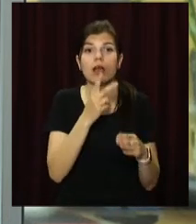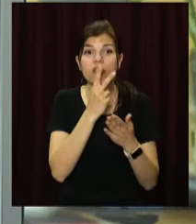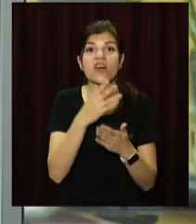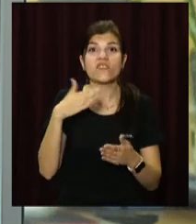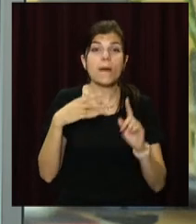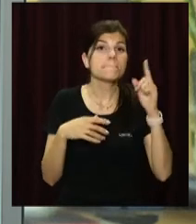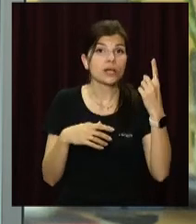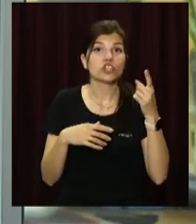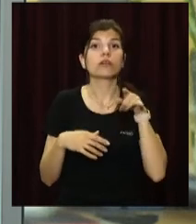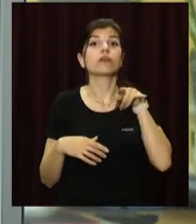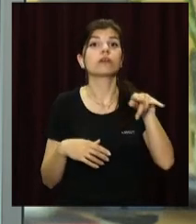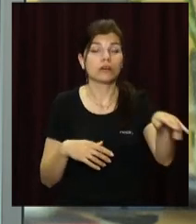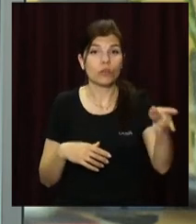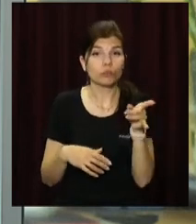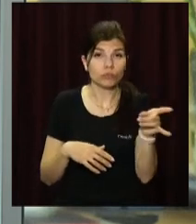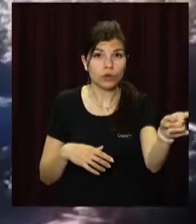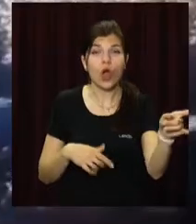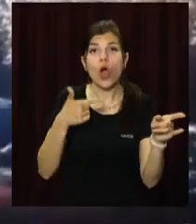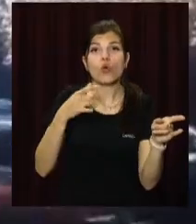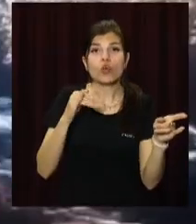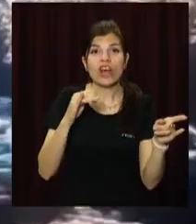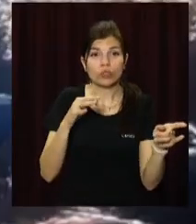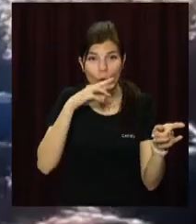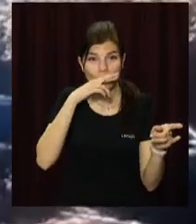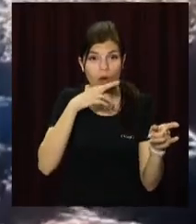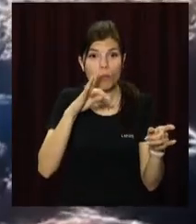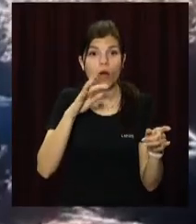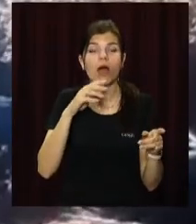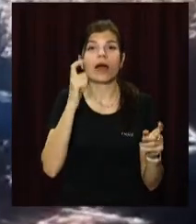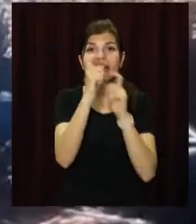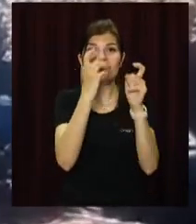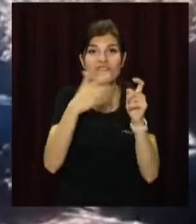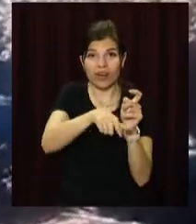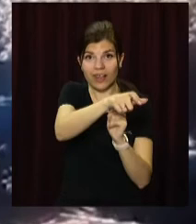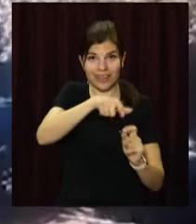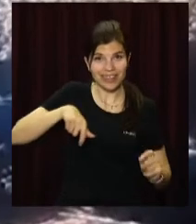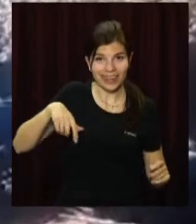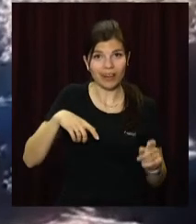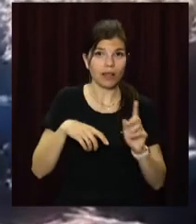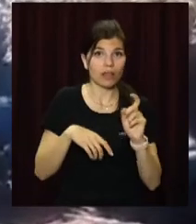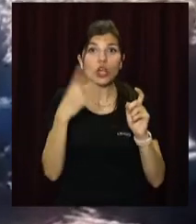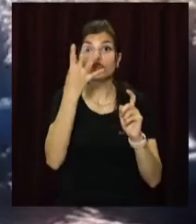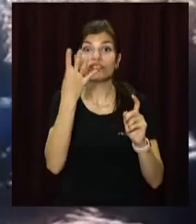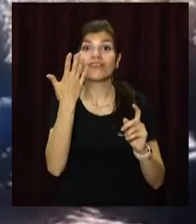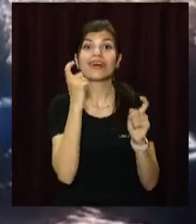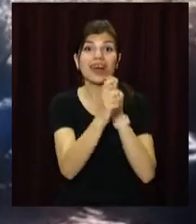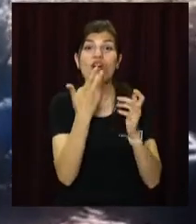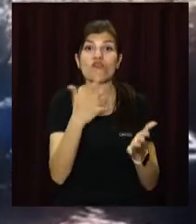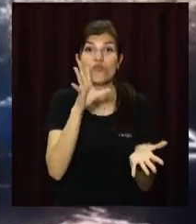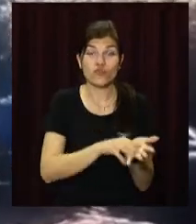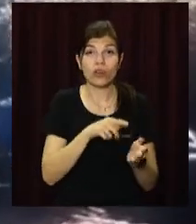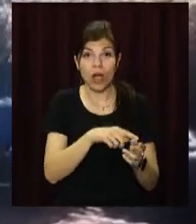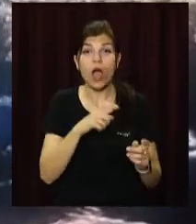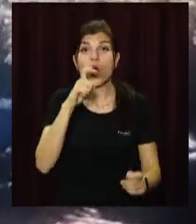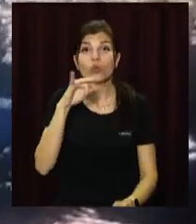перша автівка рухалася вулицею Грушевського по трамвайних коліях у бік кінцевої зупинки 4-го трамваю. В цей час